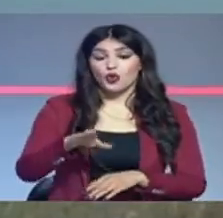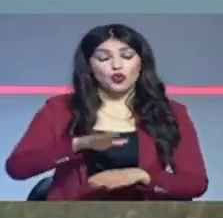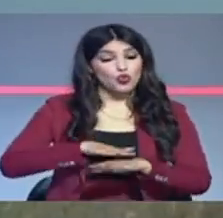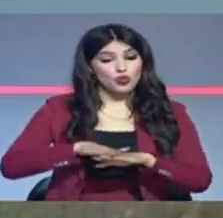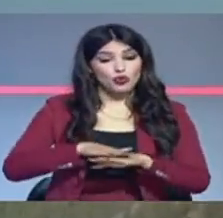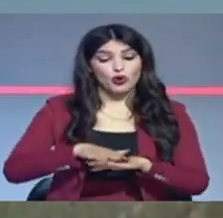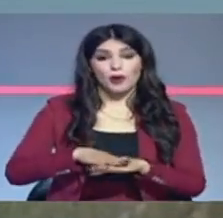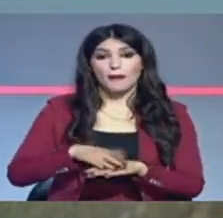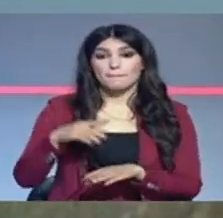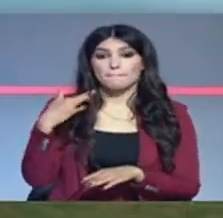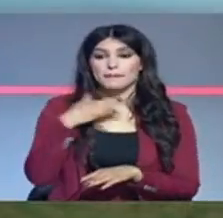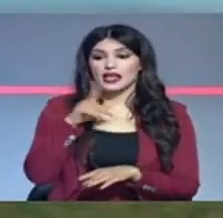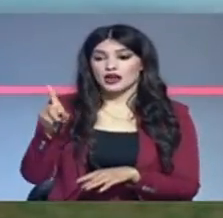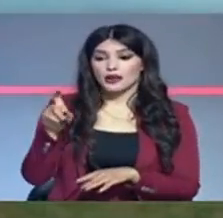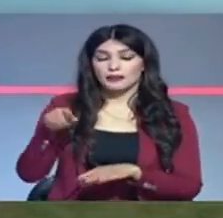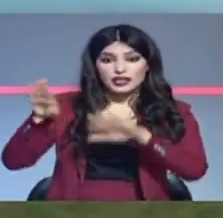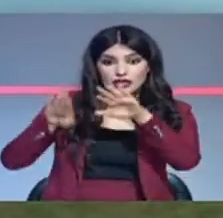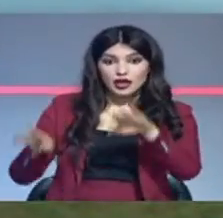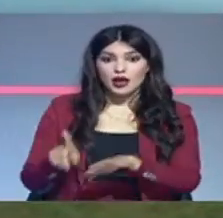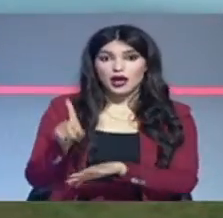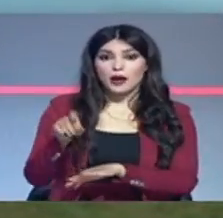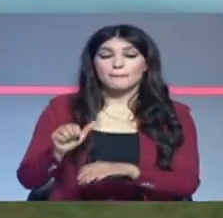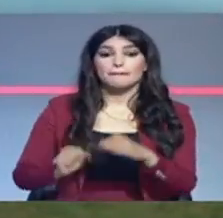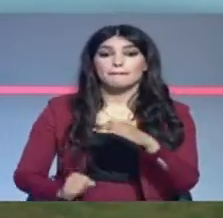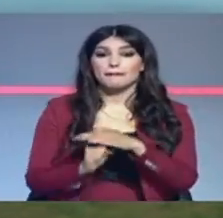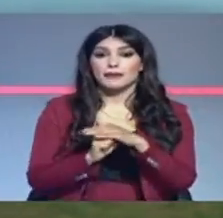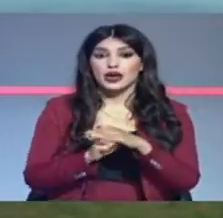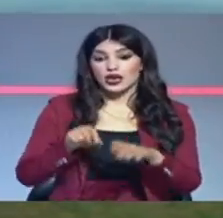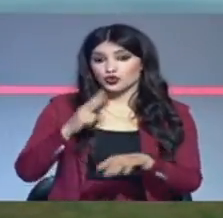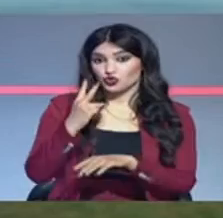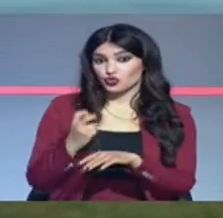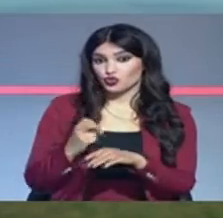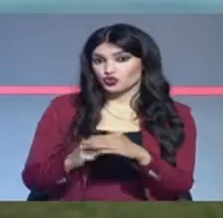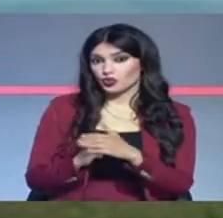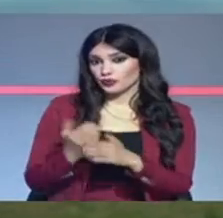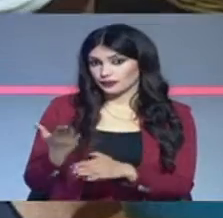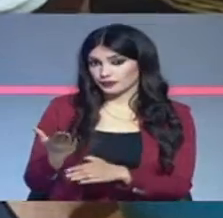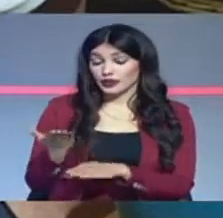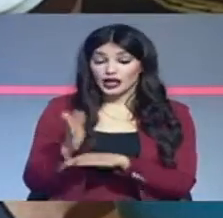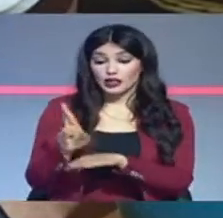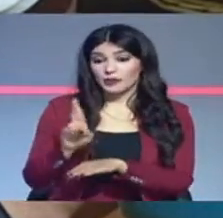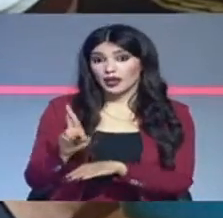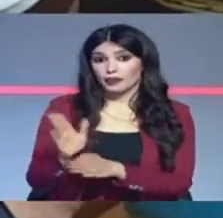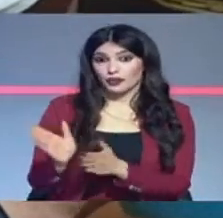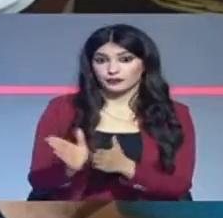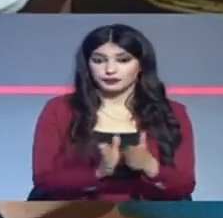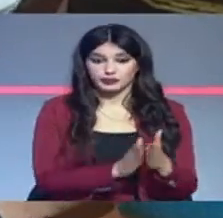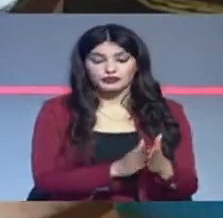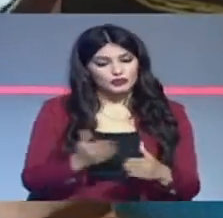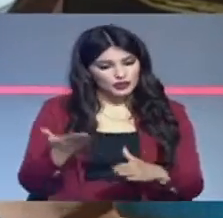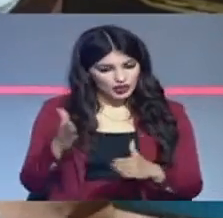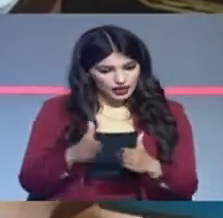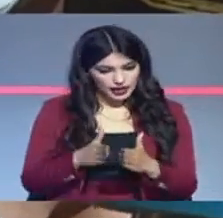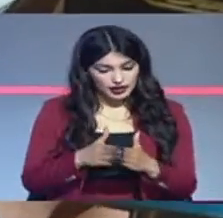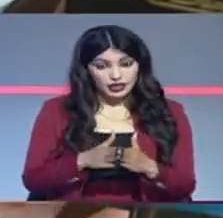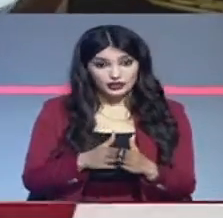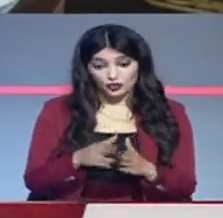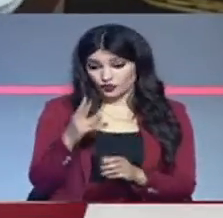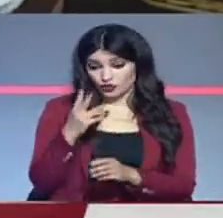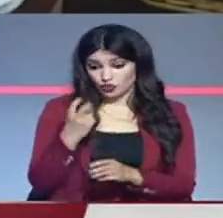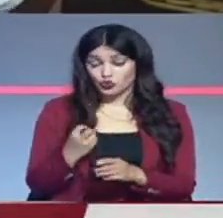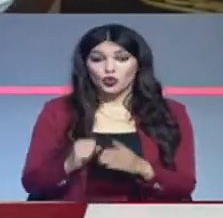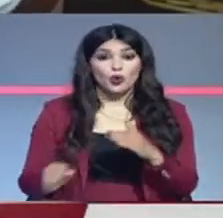سالم في اجل لا يتجاوز الثمانيه والاربعين الساعه ثمانيه واربعين